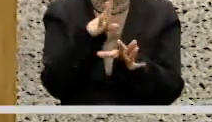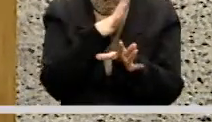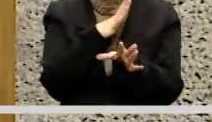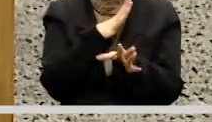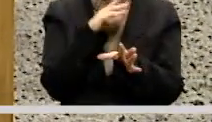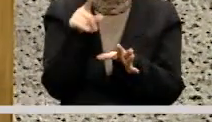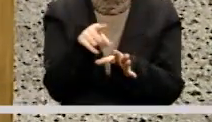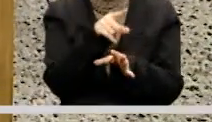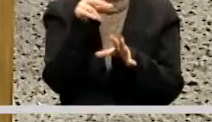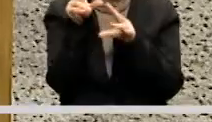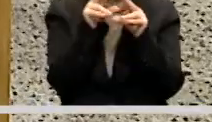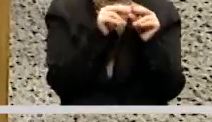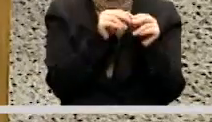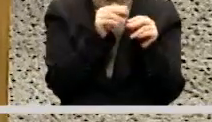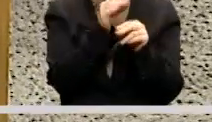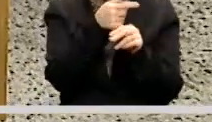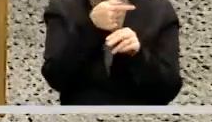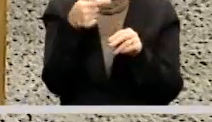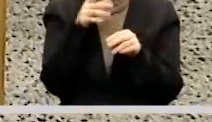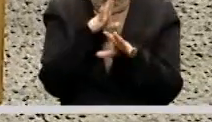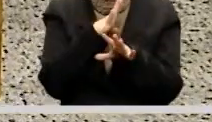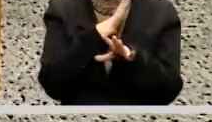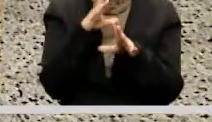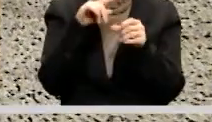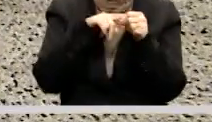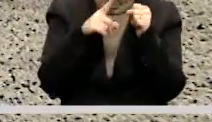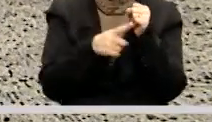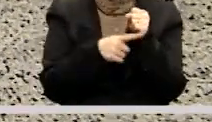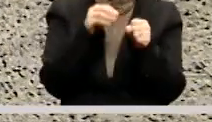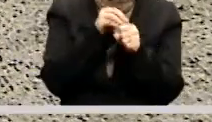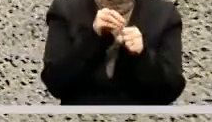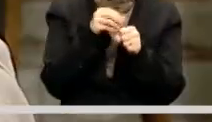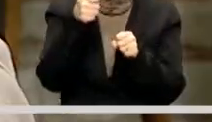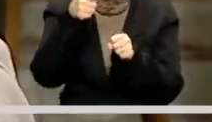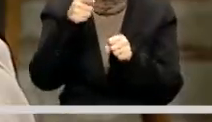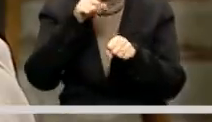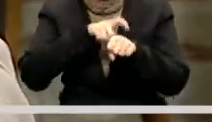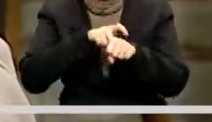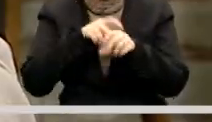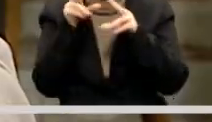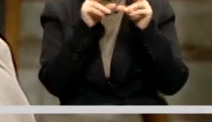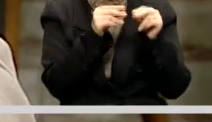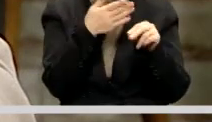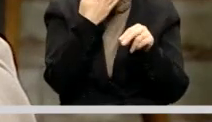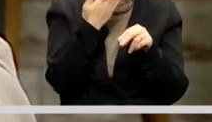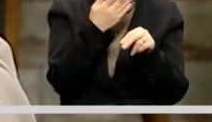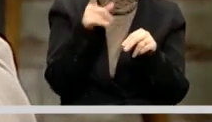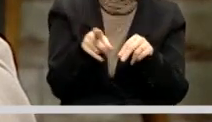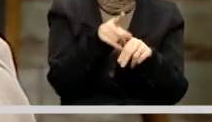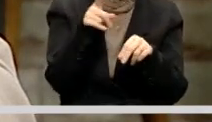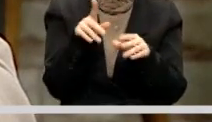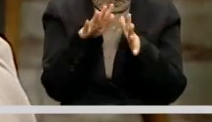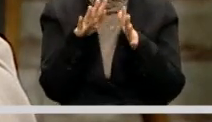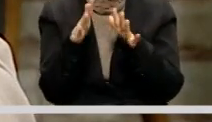var. Bunların uyku eksiği var. Yani hafta içinde normalde uyku saati 7 saat ama 6 saat uyuyarak işe gidebiliyor. Bunların ya